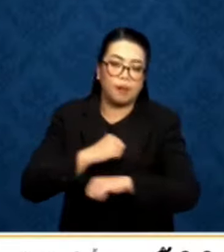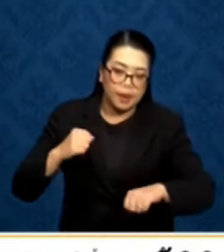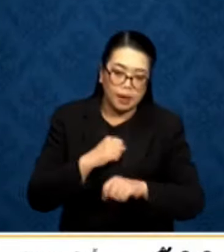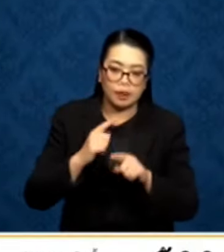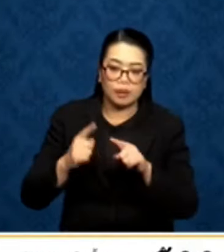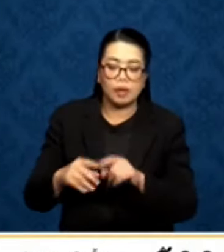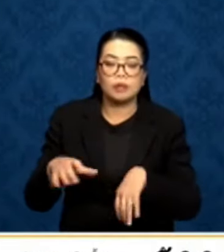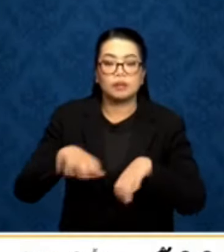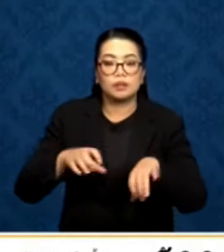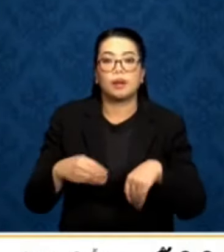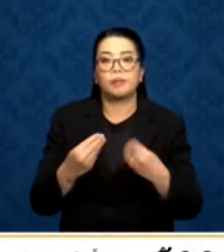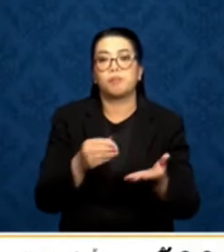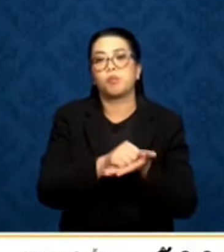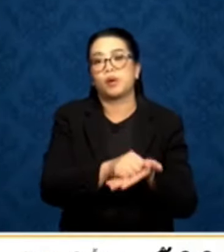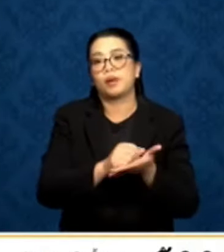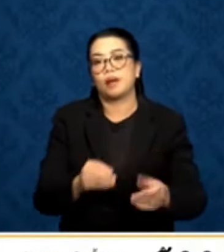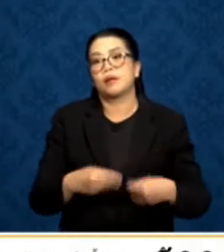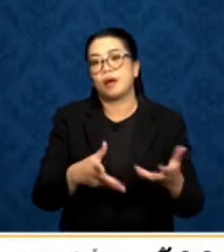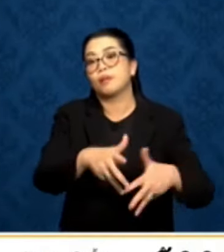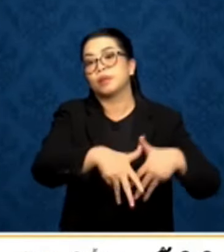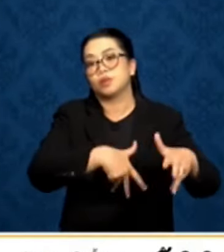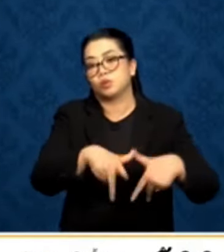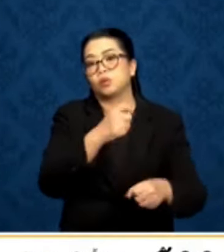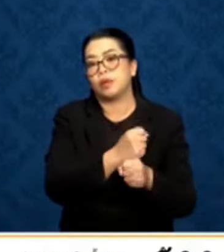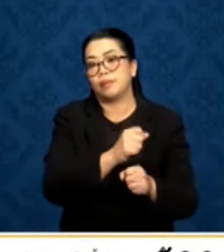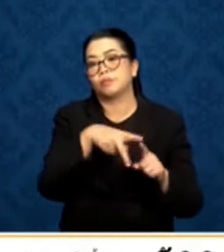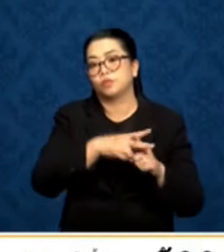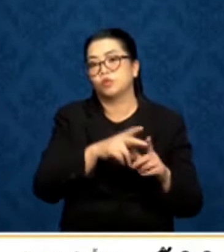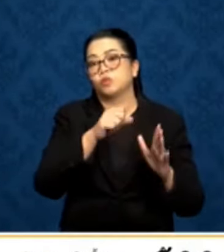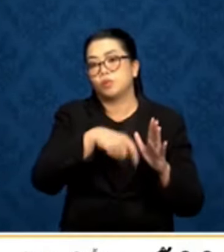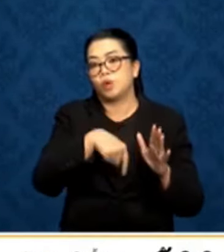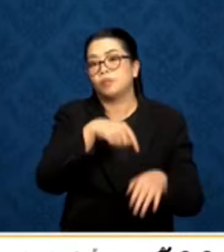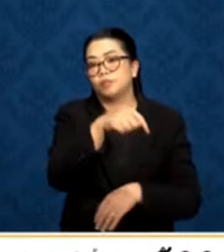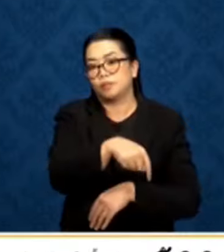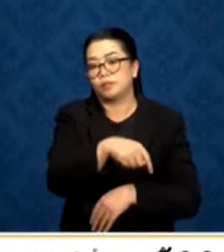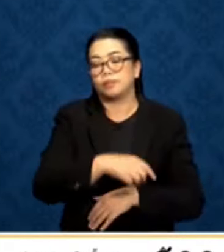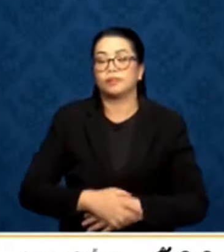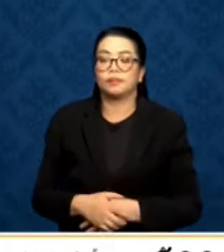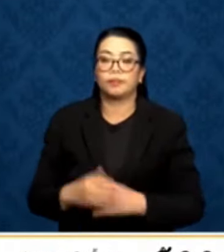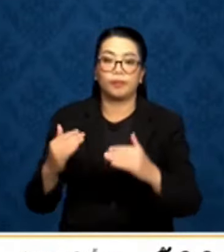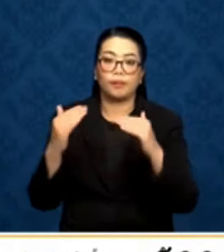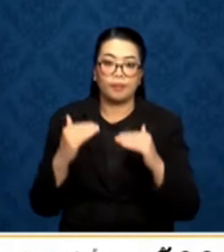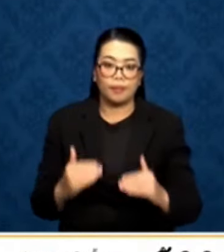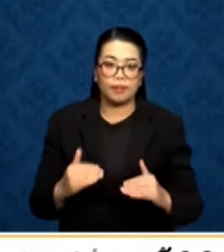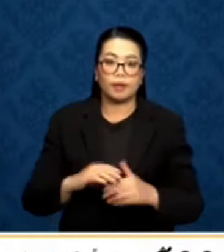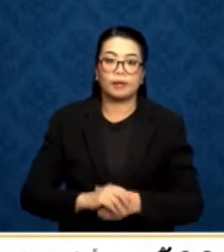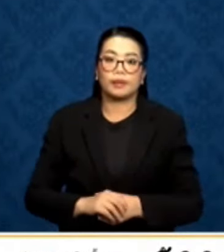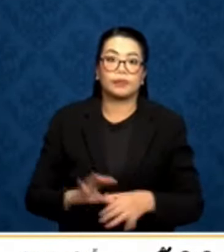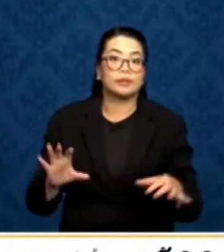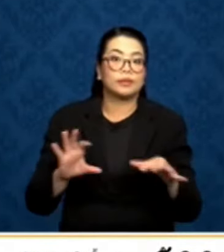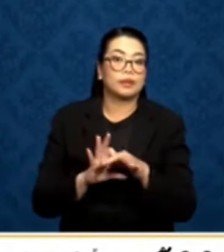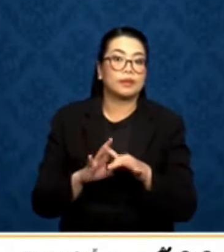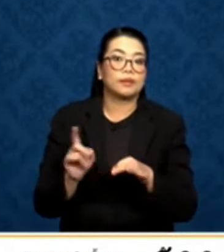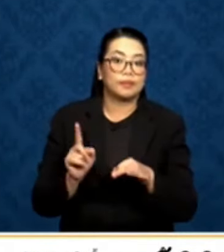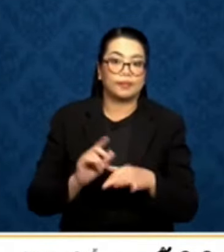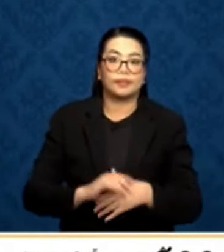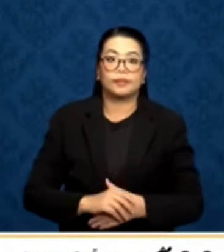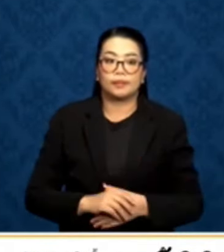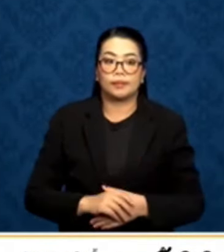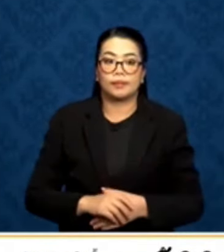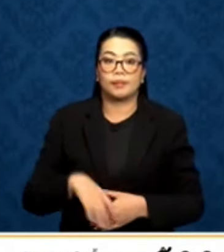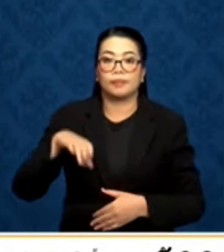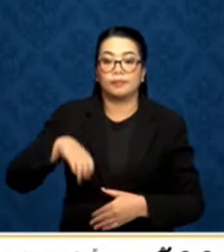เคหะและในพื้นที่ใกล้เคียงด้วยเช่นกันต่อประเด็นต่อมาครับท่านประธานครับเกี่ยวกับเรื่องของแฟลต